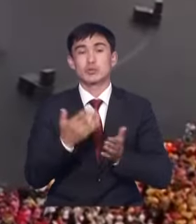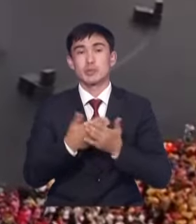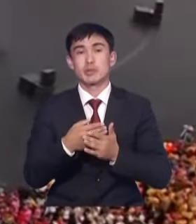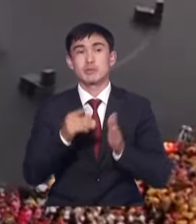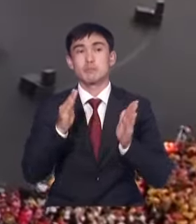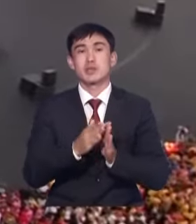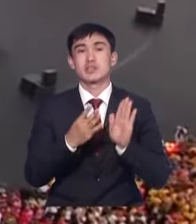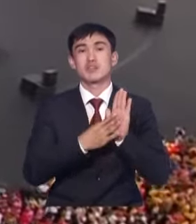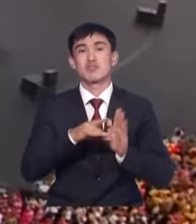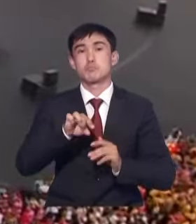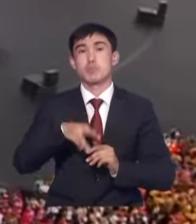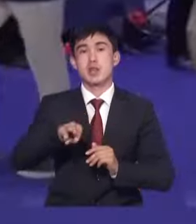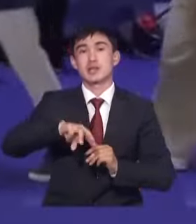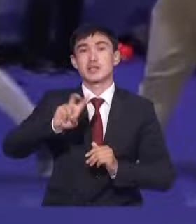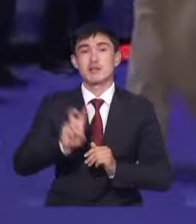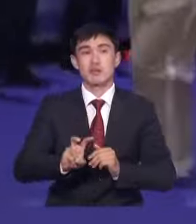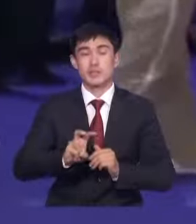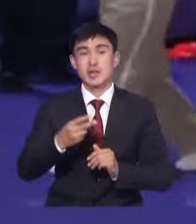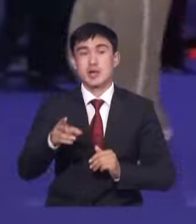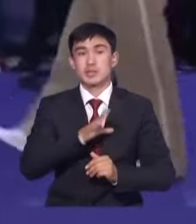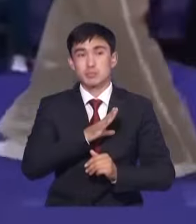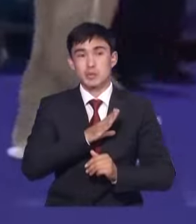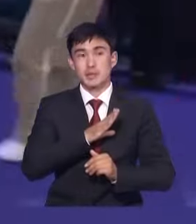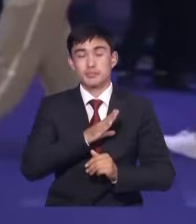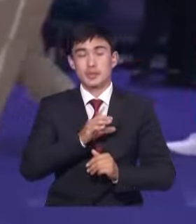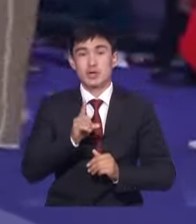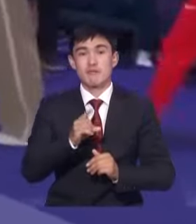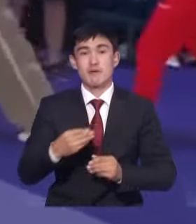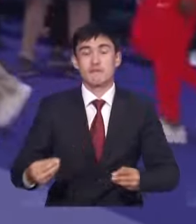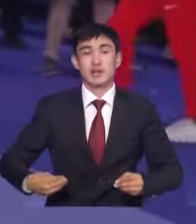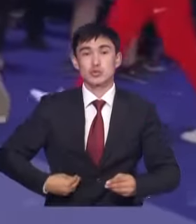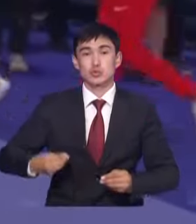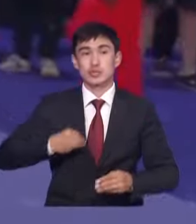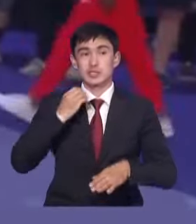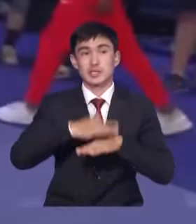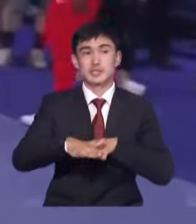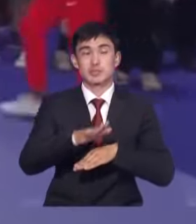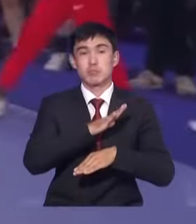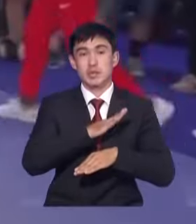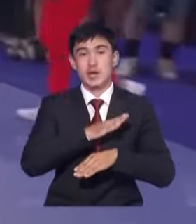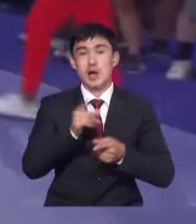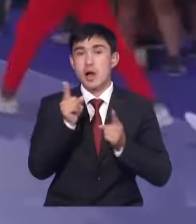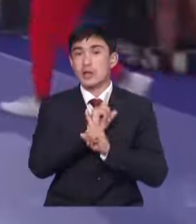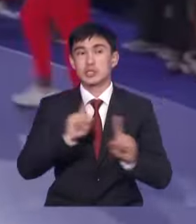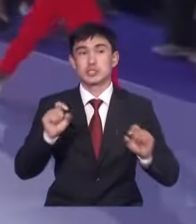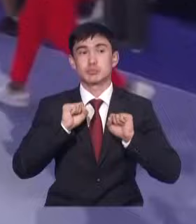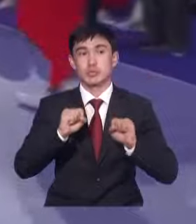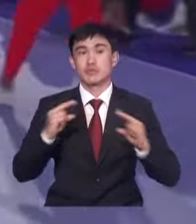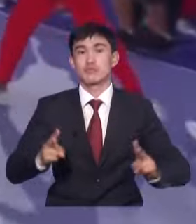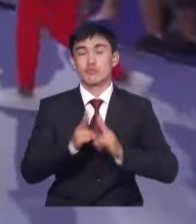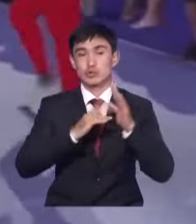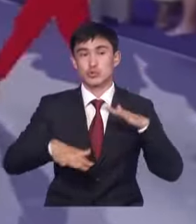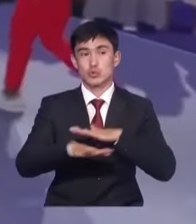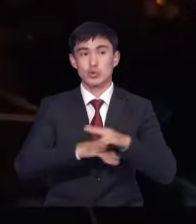составили менее 9 миллиардов евро. Это произошло благодаря тому, что во французской столице уже была отличная спортивная